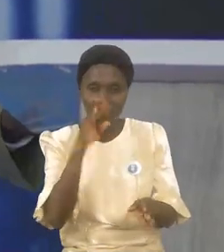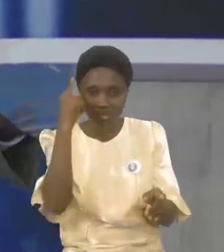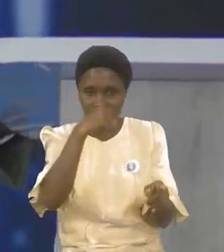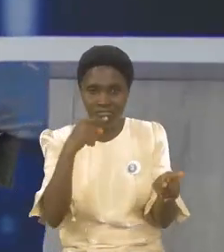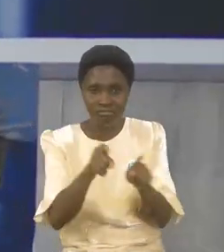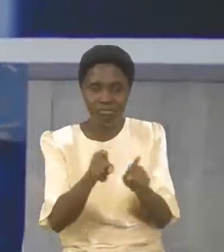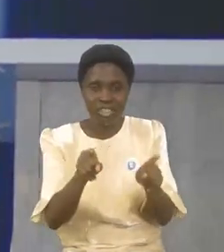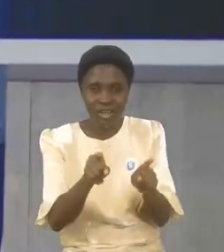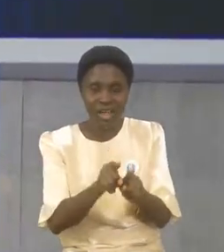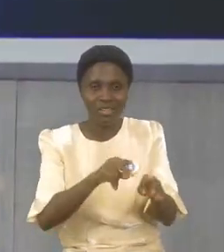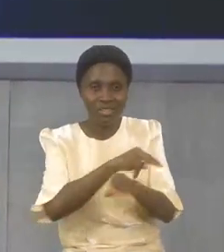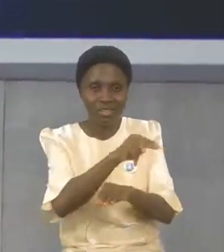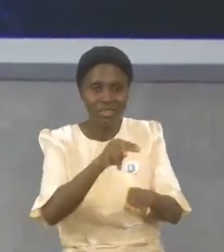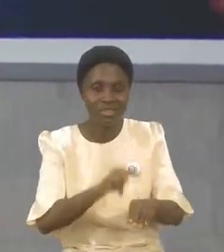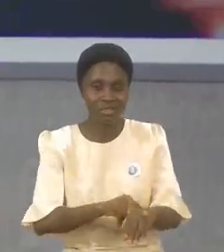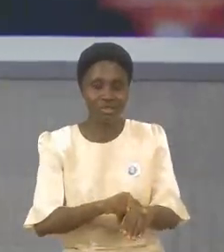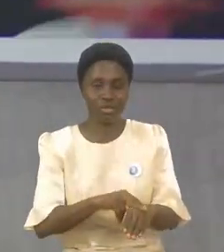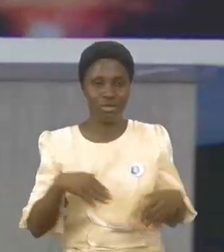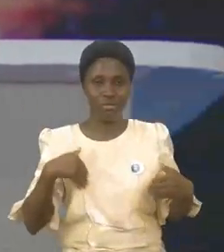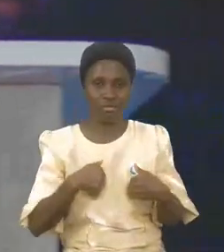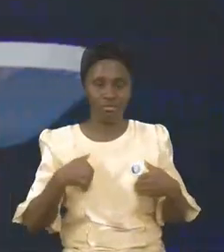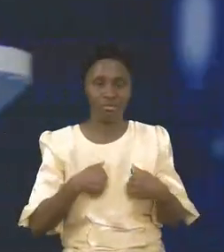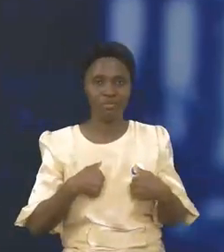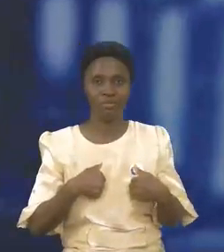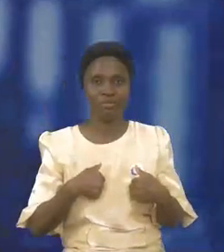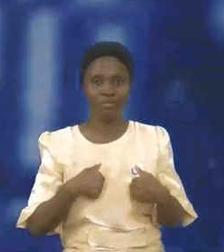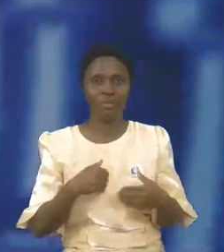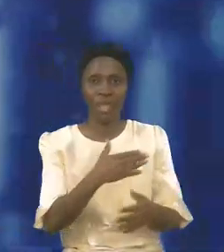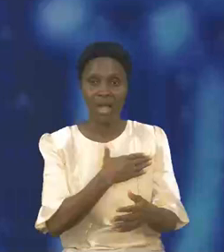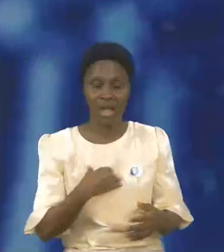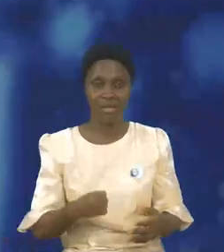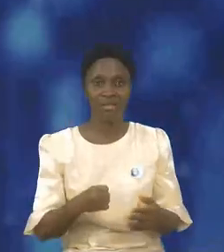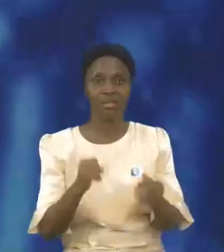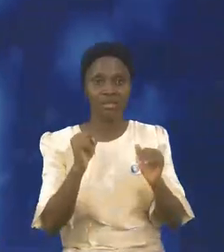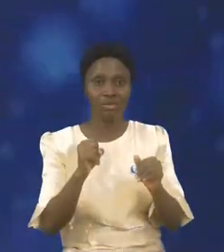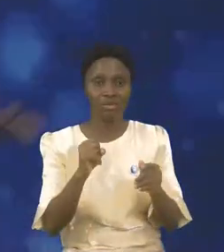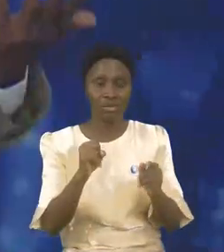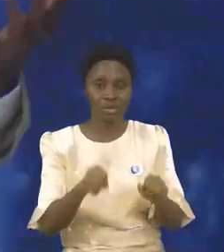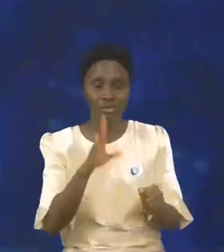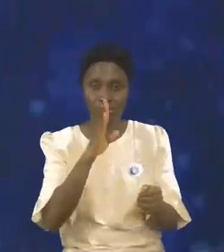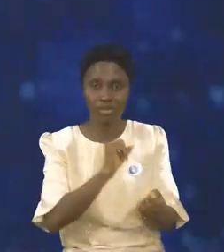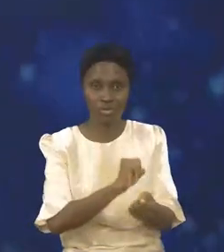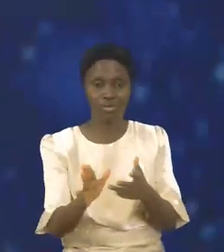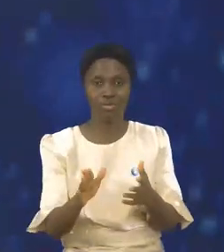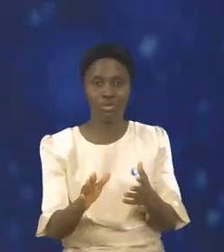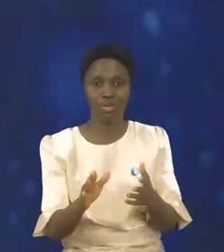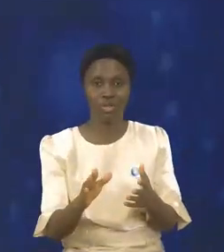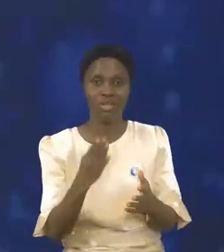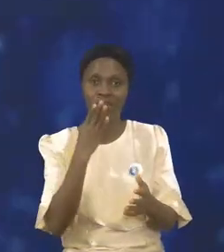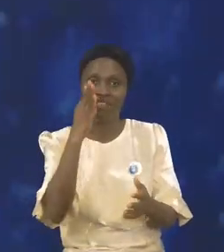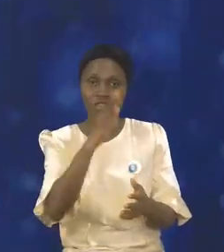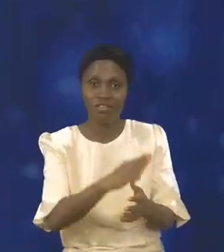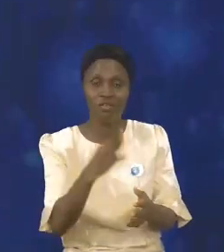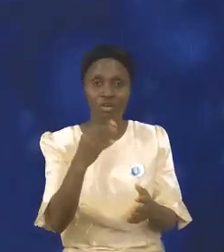qu'empereur sur des empires, ils agissent comme des brutes qui s'abandonnent à leur penchant naturel et qui